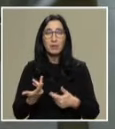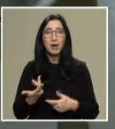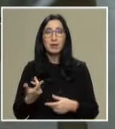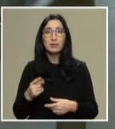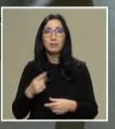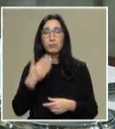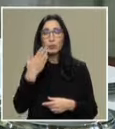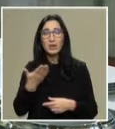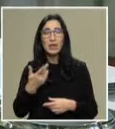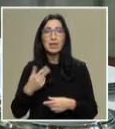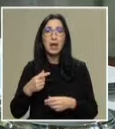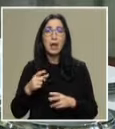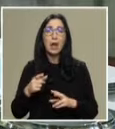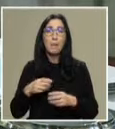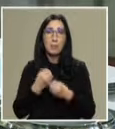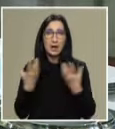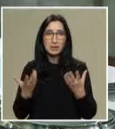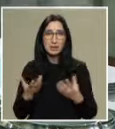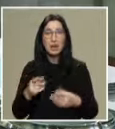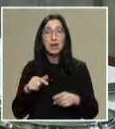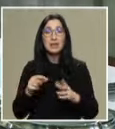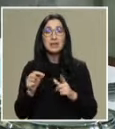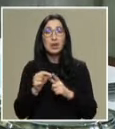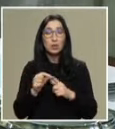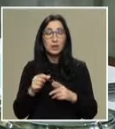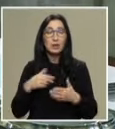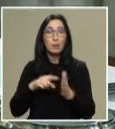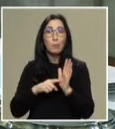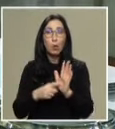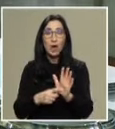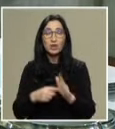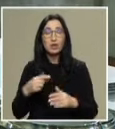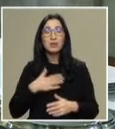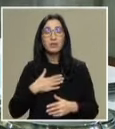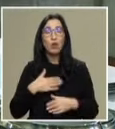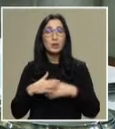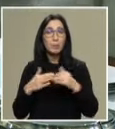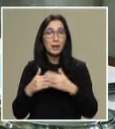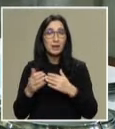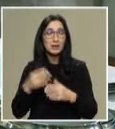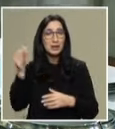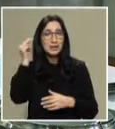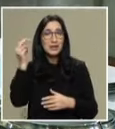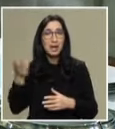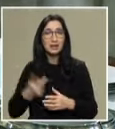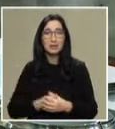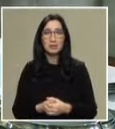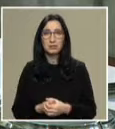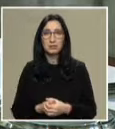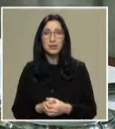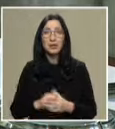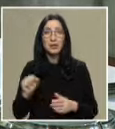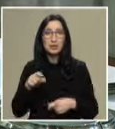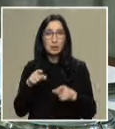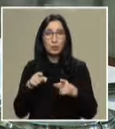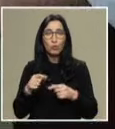училището. Целта ни е днес да покажат на практика своите знания и умения по предмета кулинарни техники и технологии и с